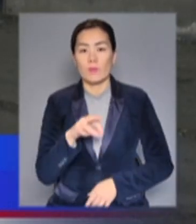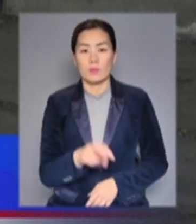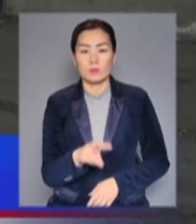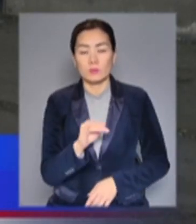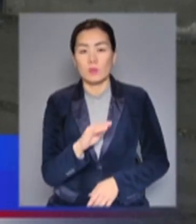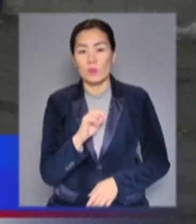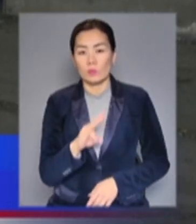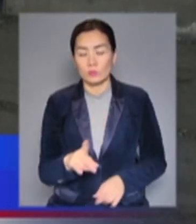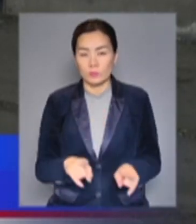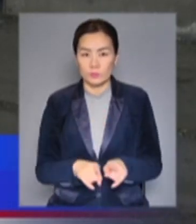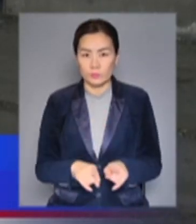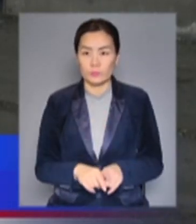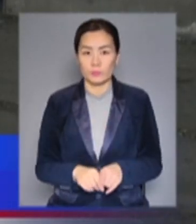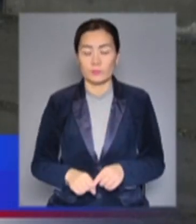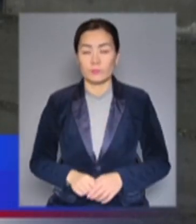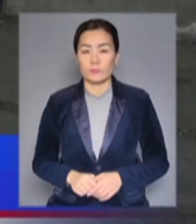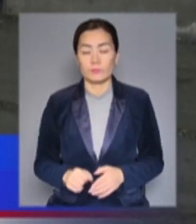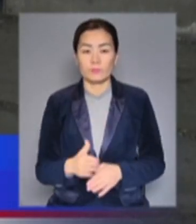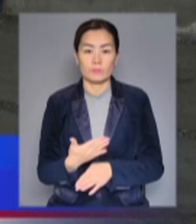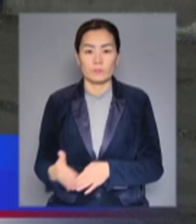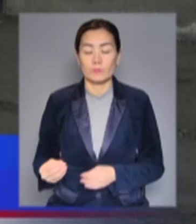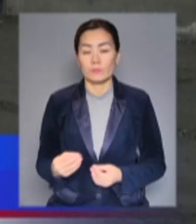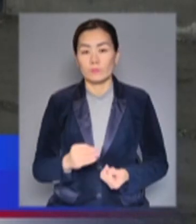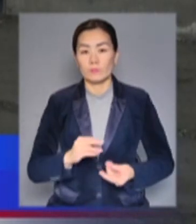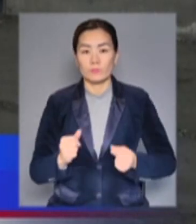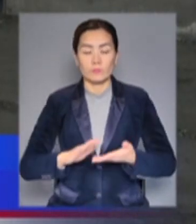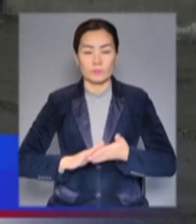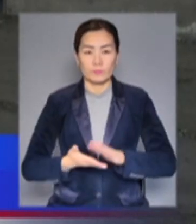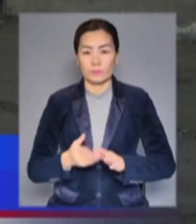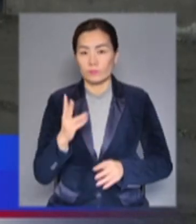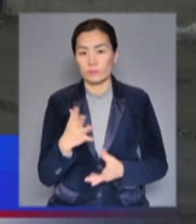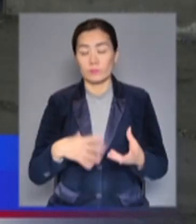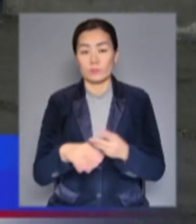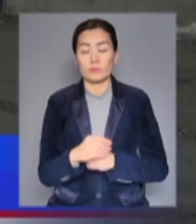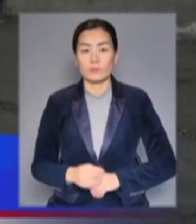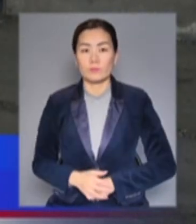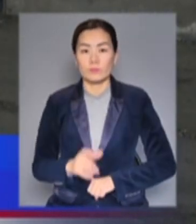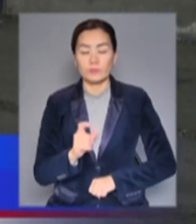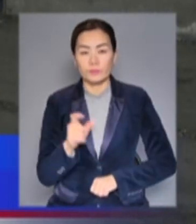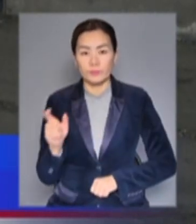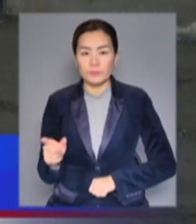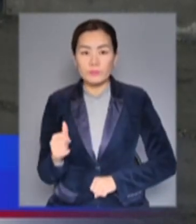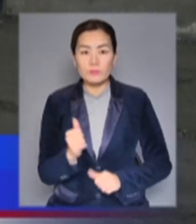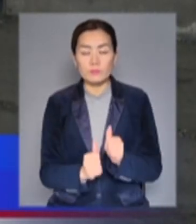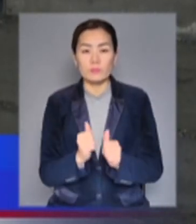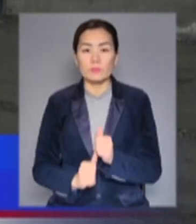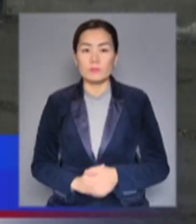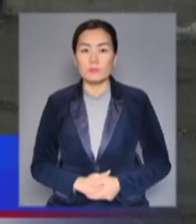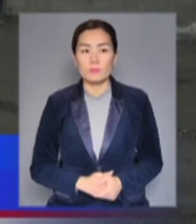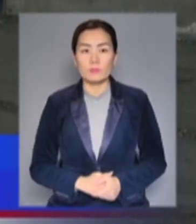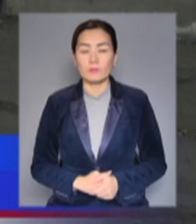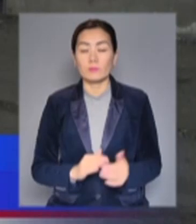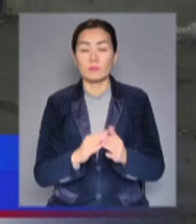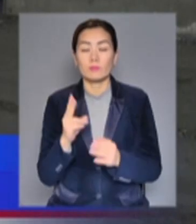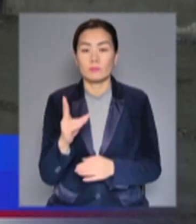да. При распределении бана бөлінген кезде бұл кісілердің әрбір